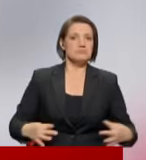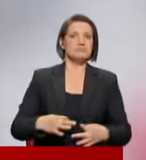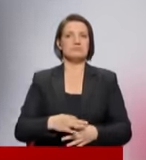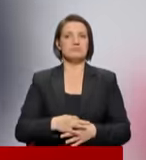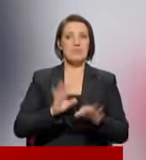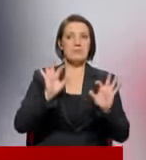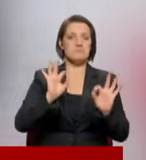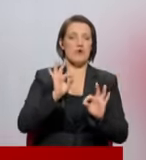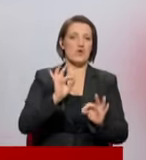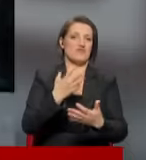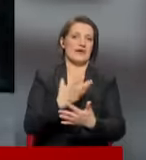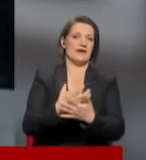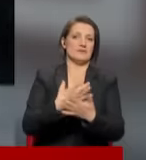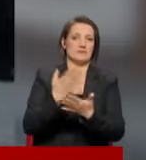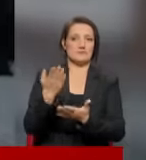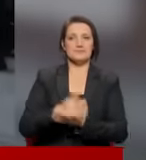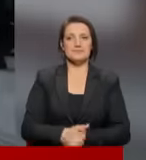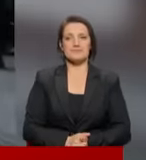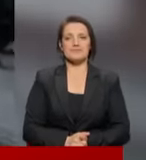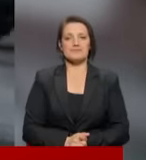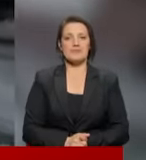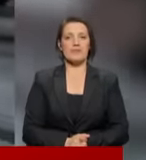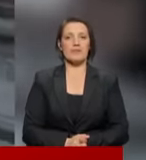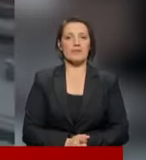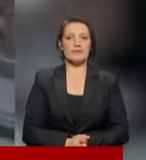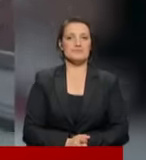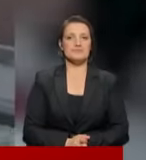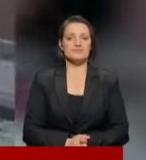de böylece kayıtlara geçti.